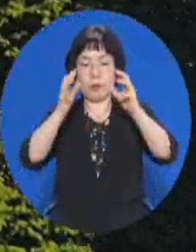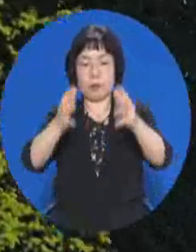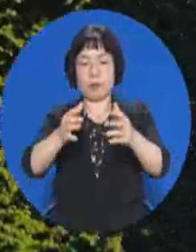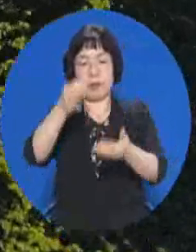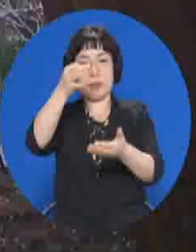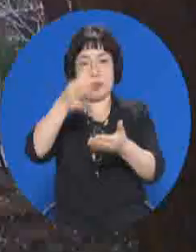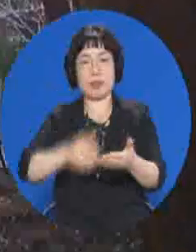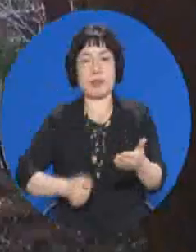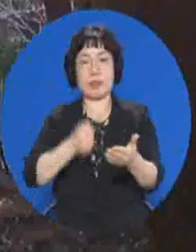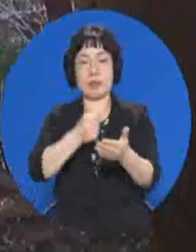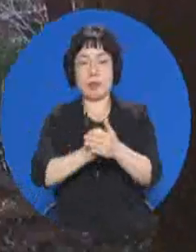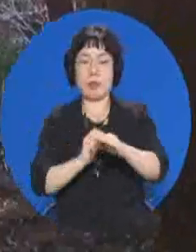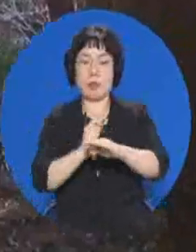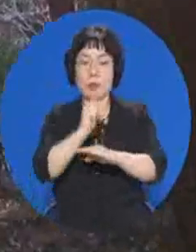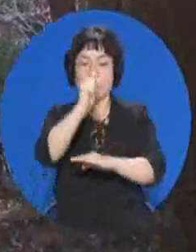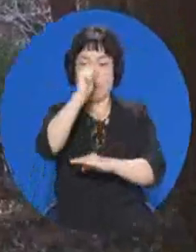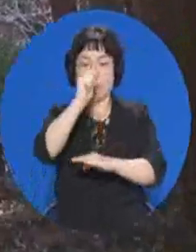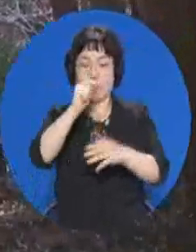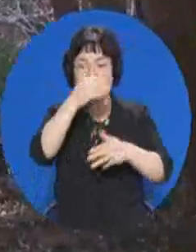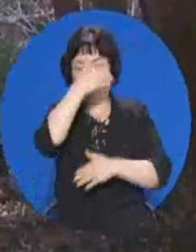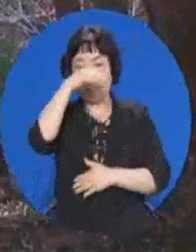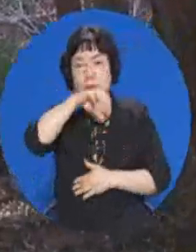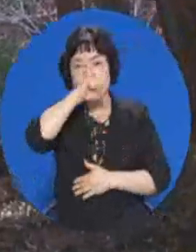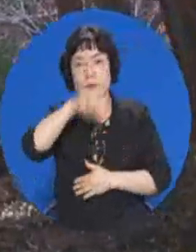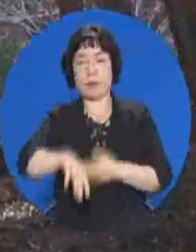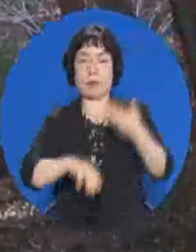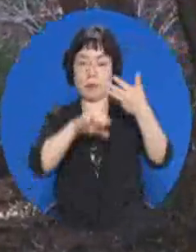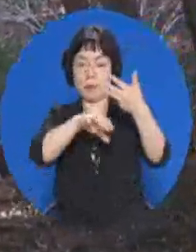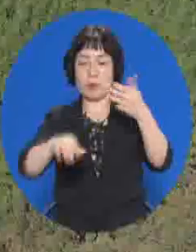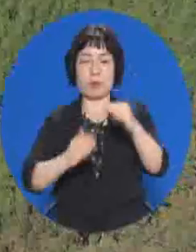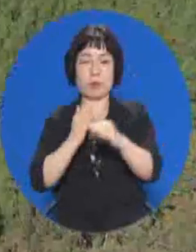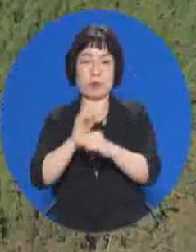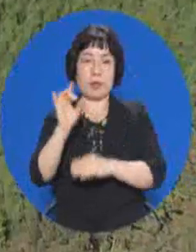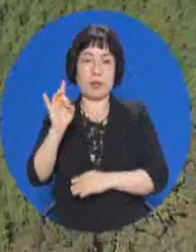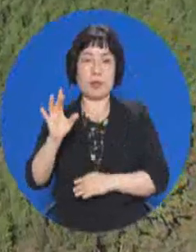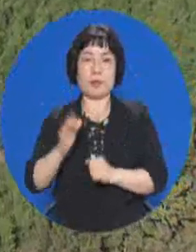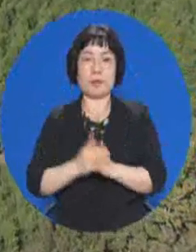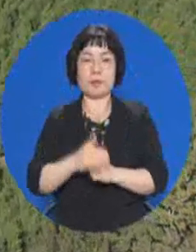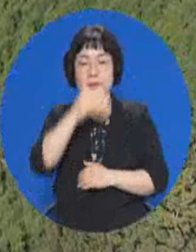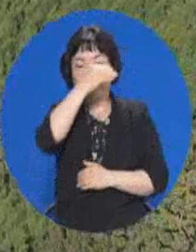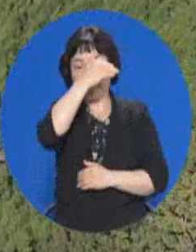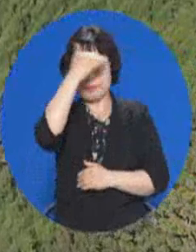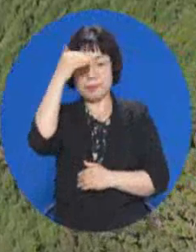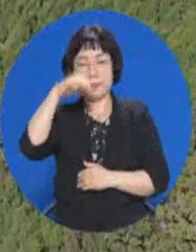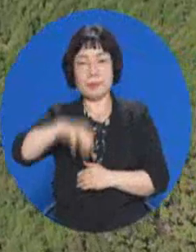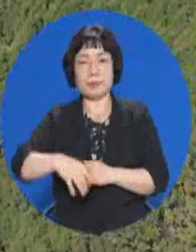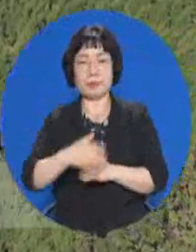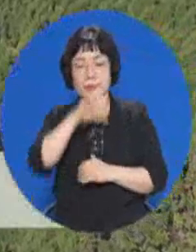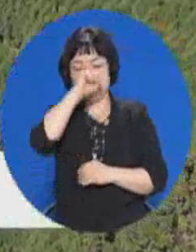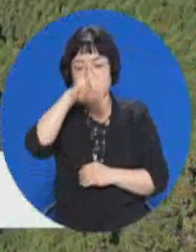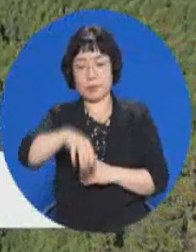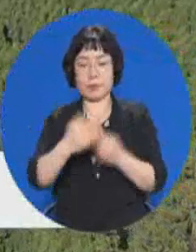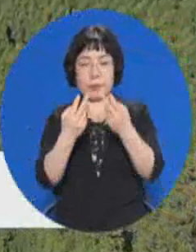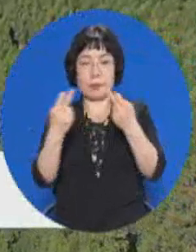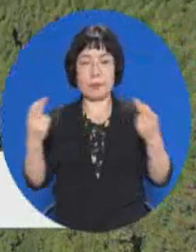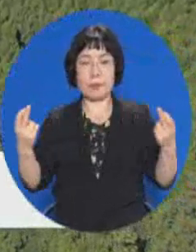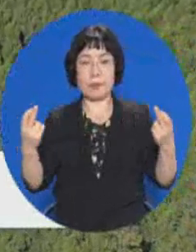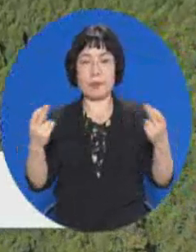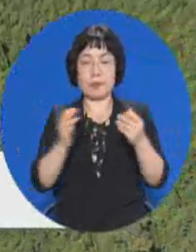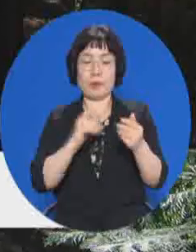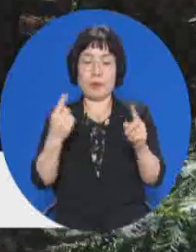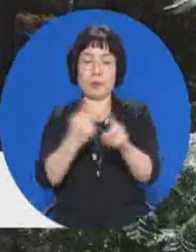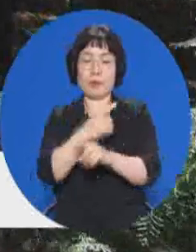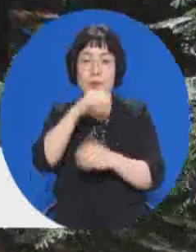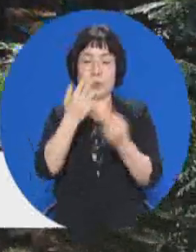국가산림문화자산으로 지정된 고흥 8경 가운데 한 곳입니다. 고흥군 영남면 파령산 자락에 위치한 편백치위의